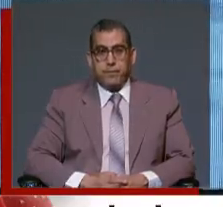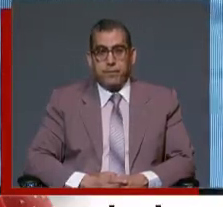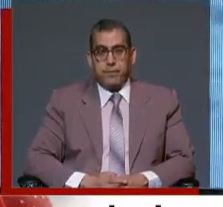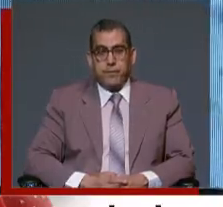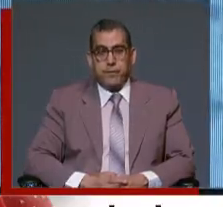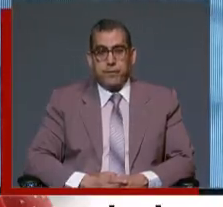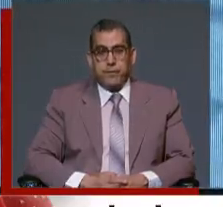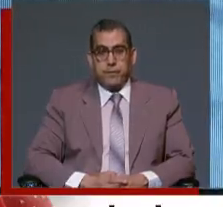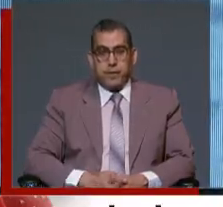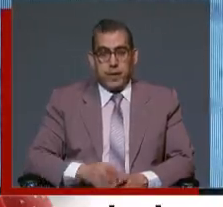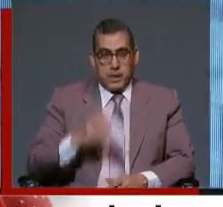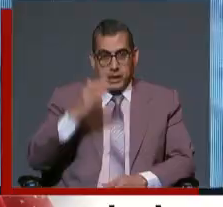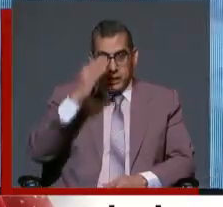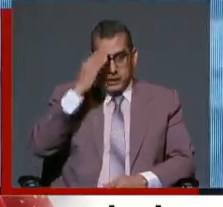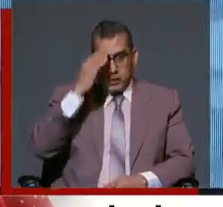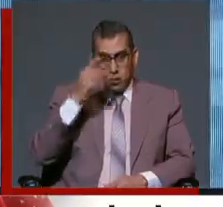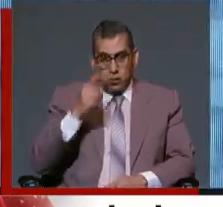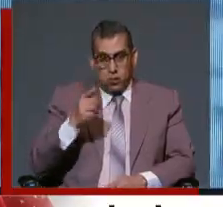لهذه